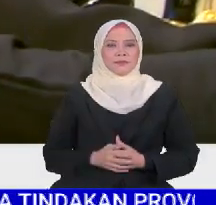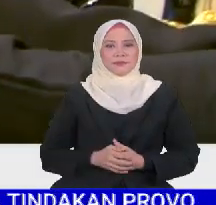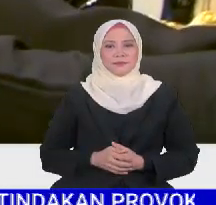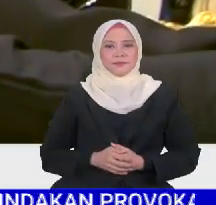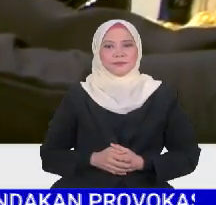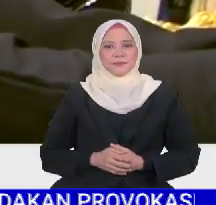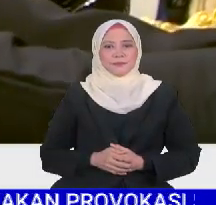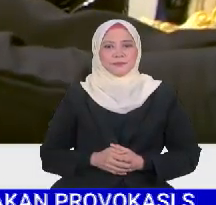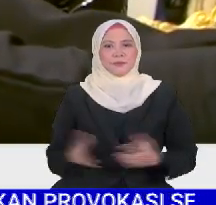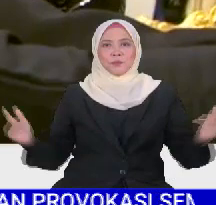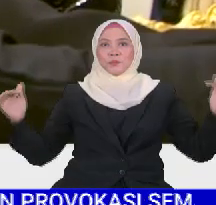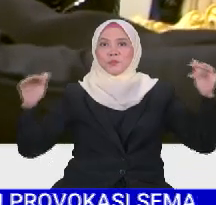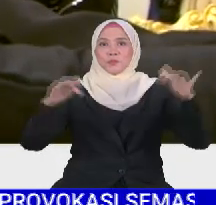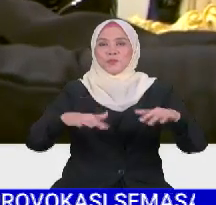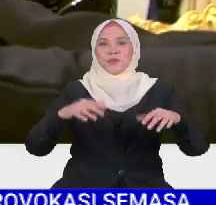mengumpulkan